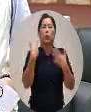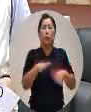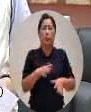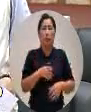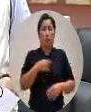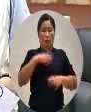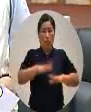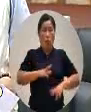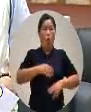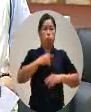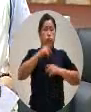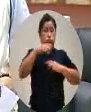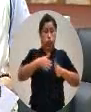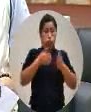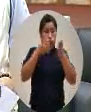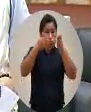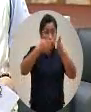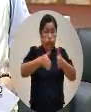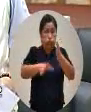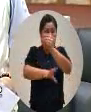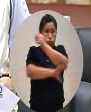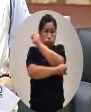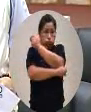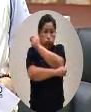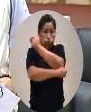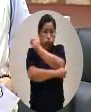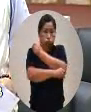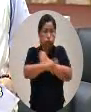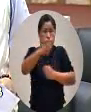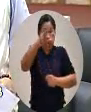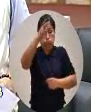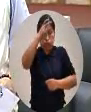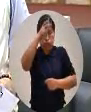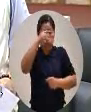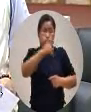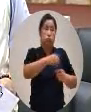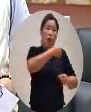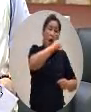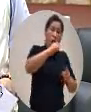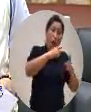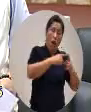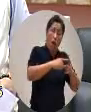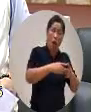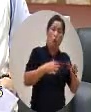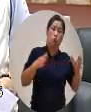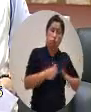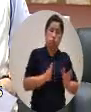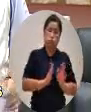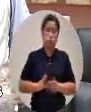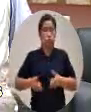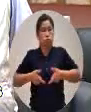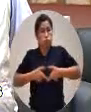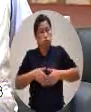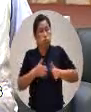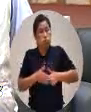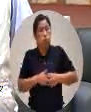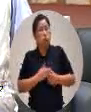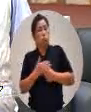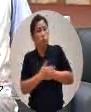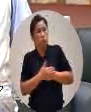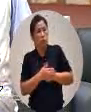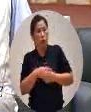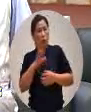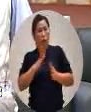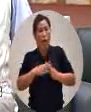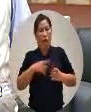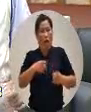對著我們的基層一些台灣人我們也站在一個同理心要保護讓我們破了一個十